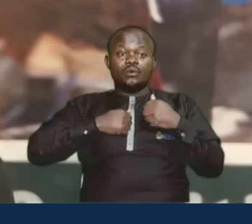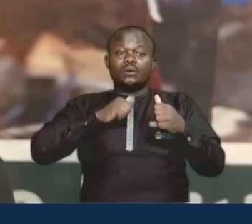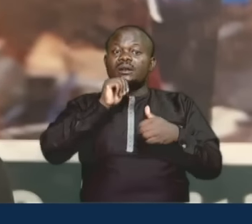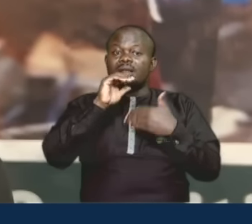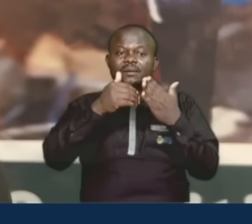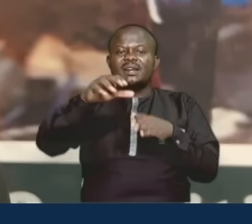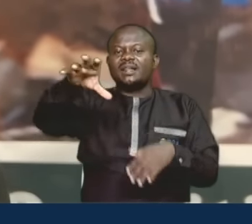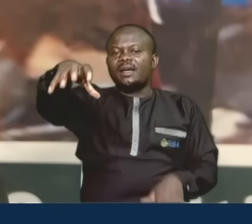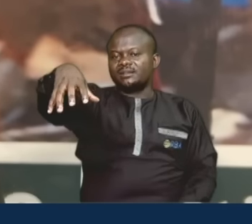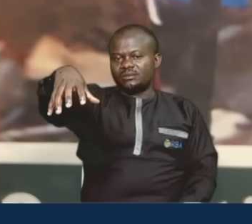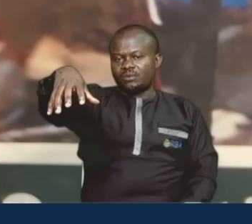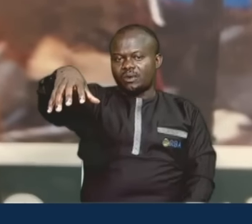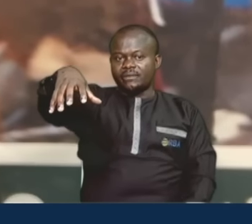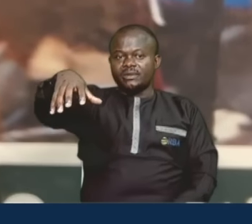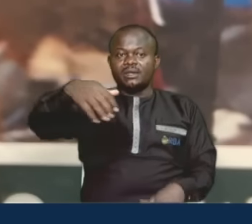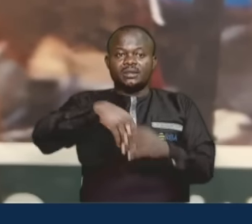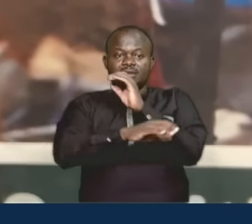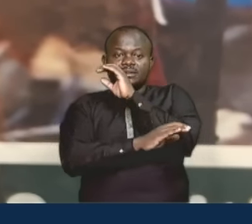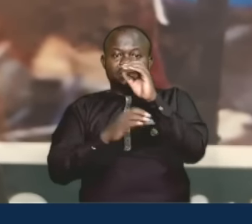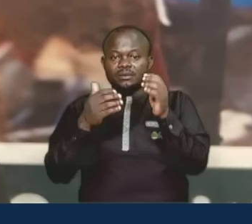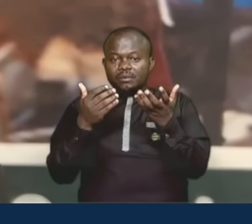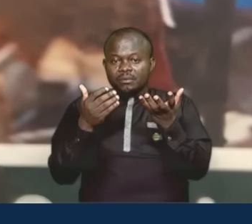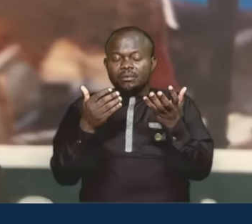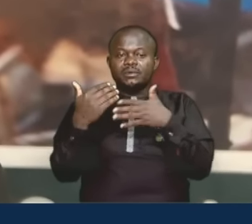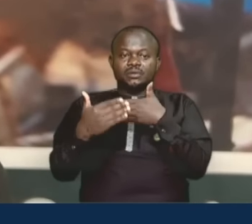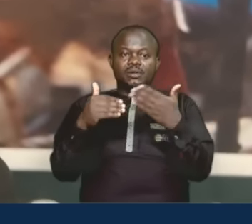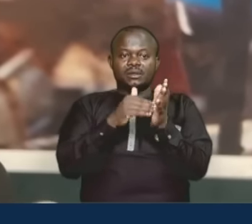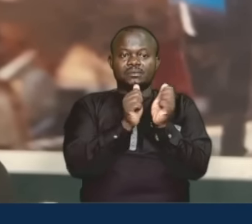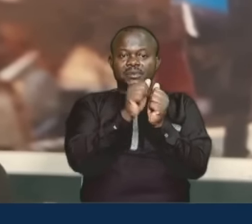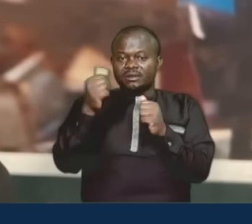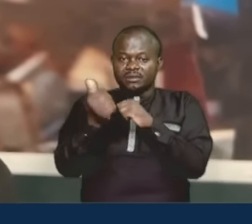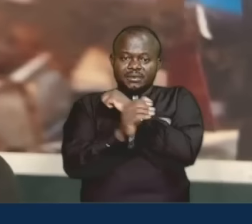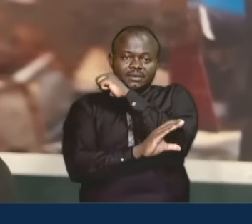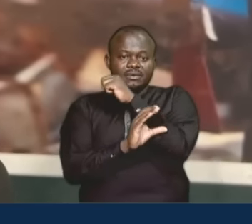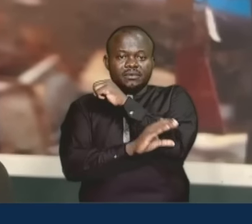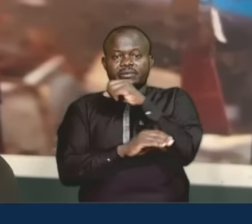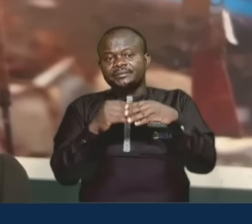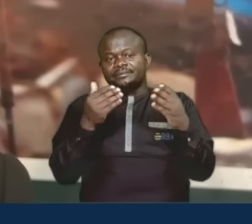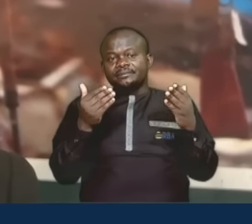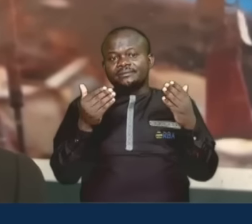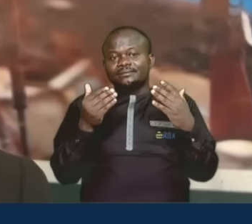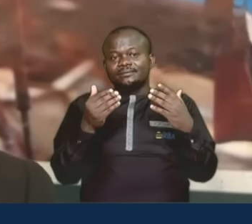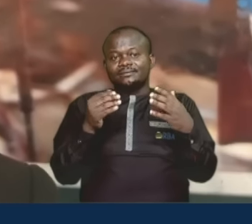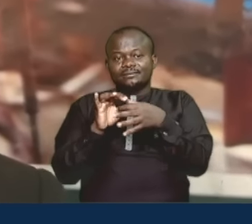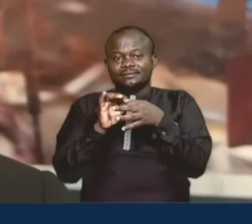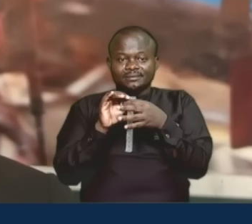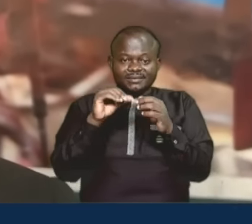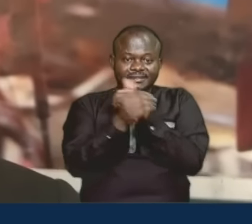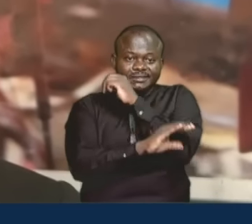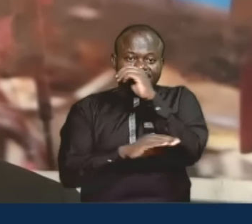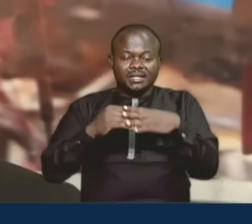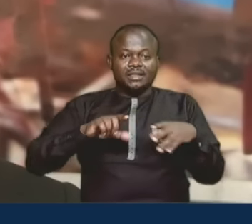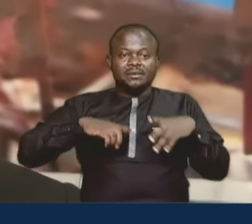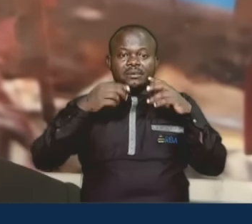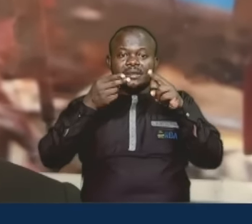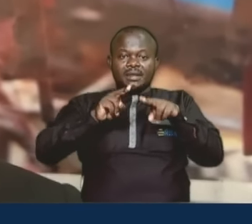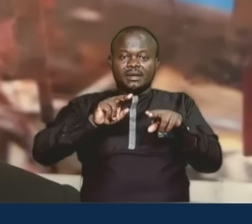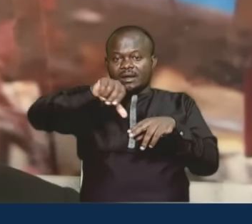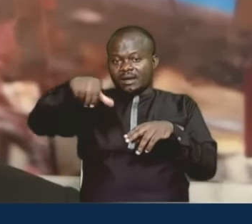ikirwa, ni igihugu gituranye n'ibindi bihugu, kibana n'ibindi bihugu. Ibibera ahandi natwe